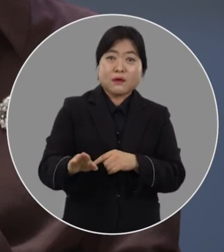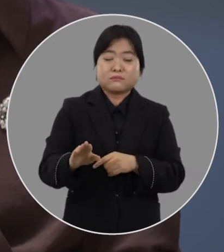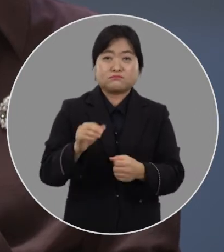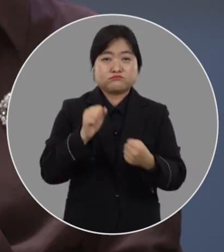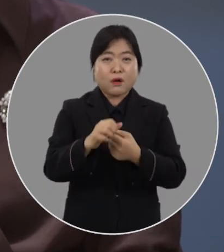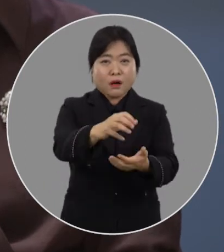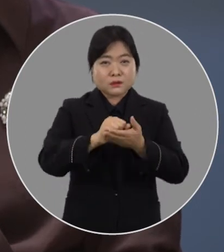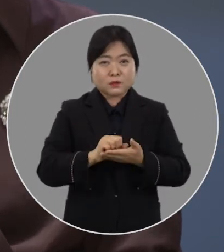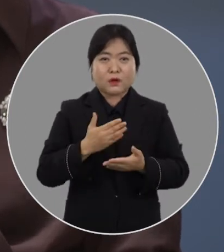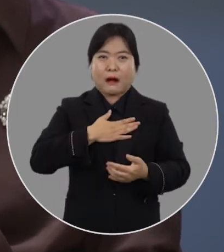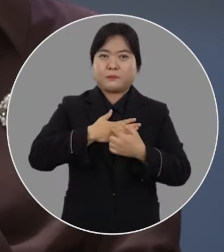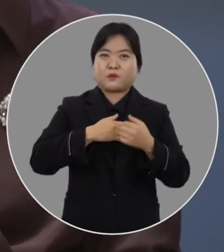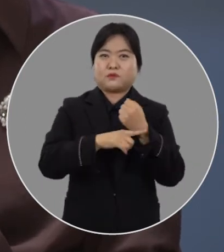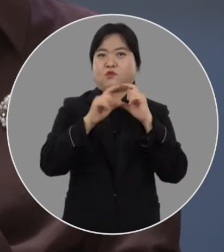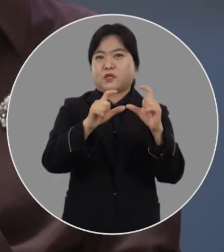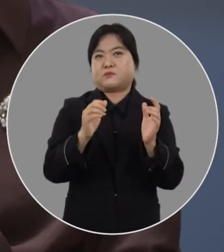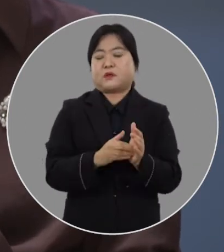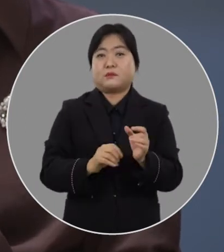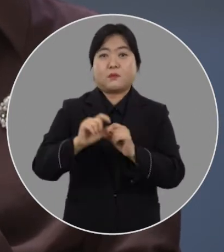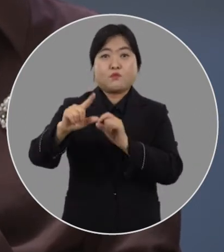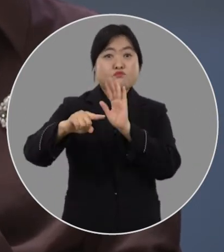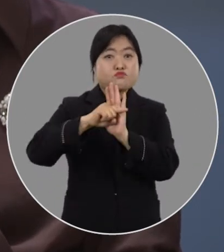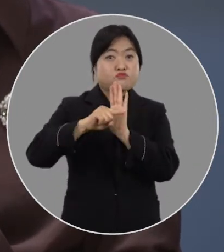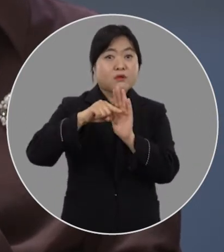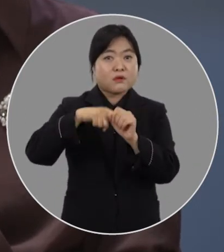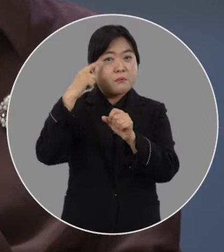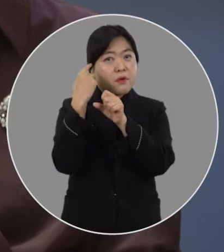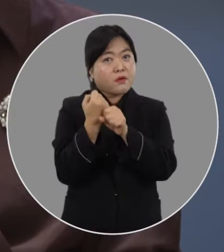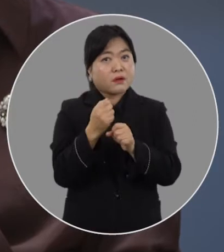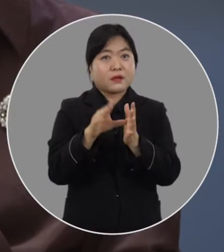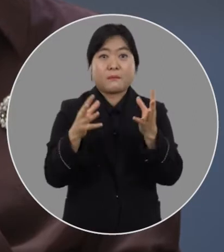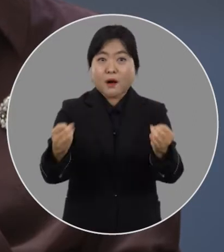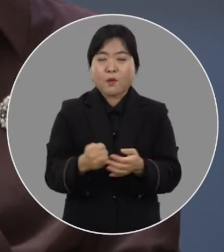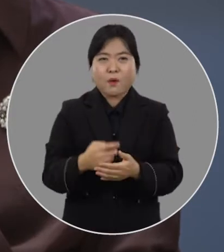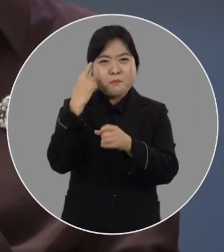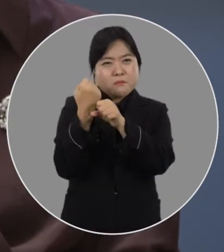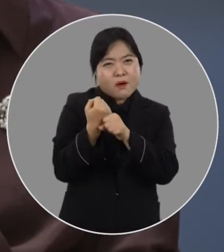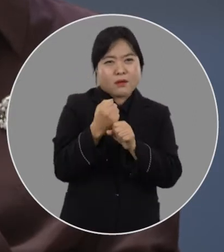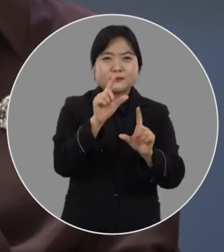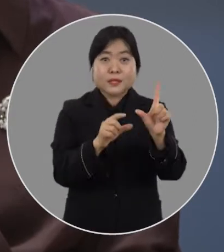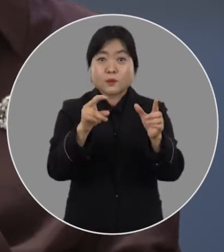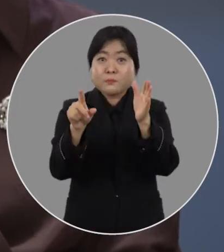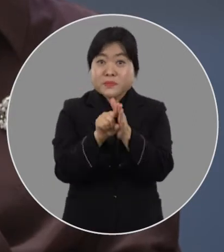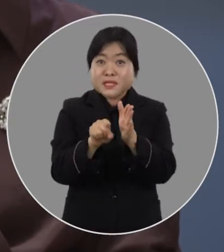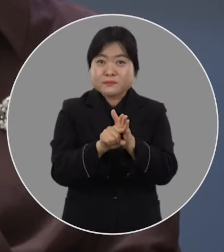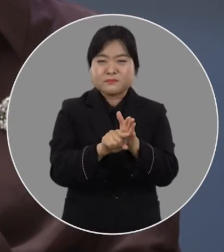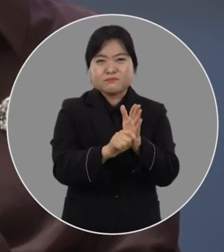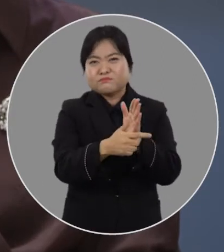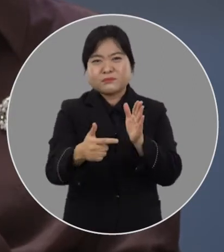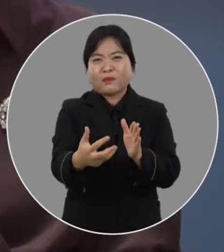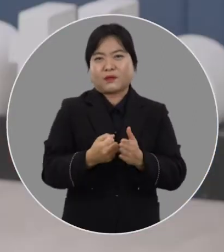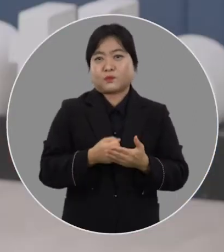정의를 했는데요. 대개 부정적인 편견인 경우가 많고요. 편견은 태도와 믿음을 그 요소로 하고